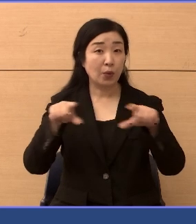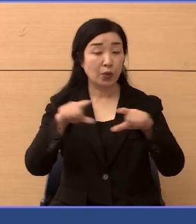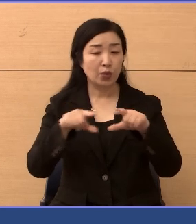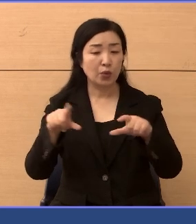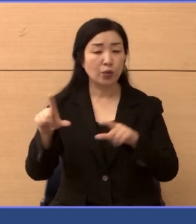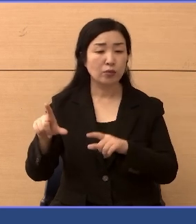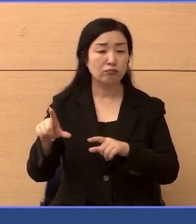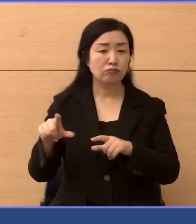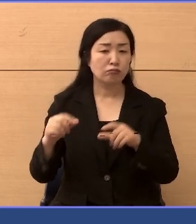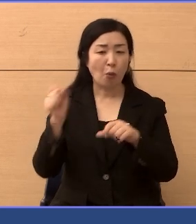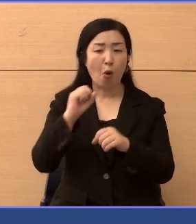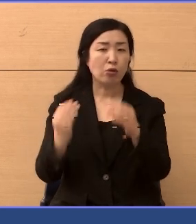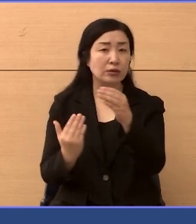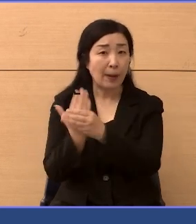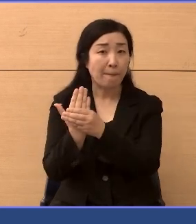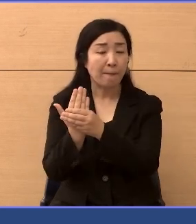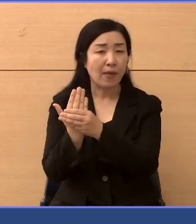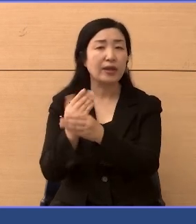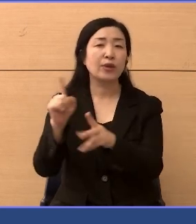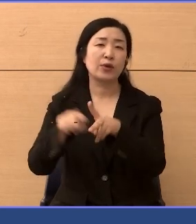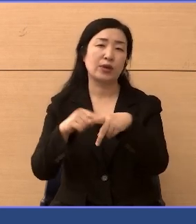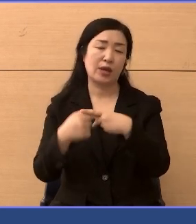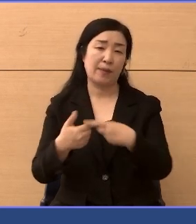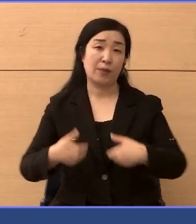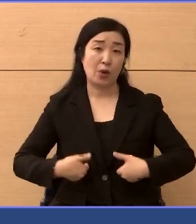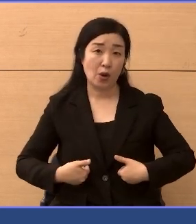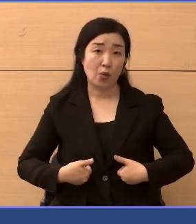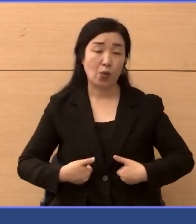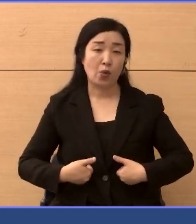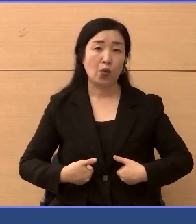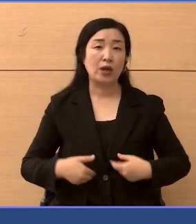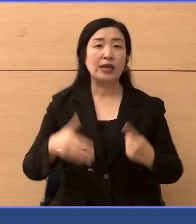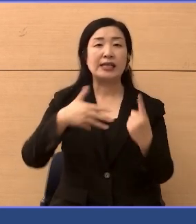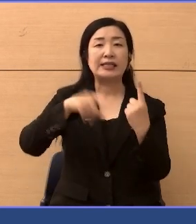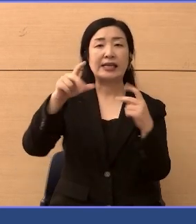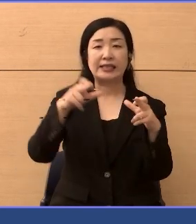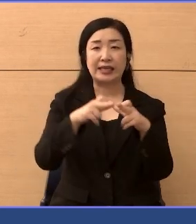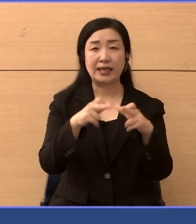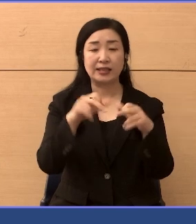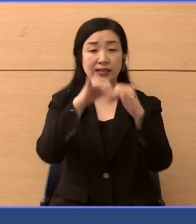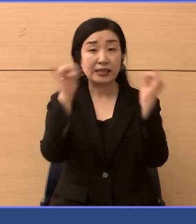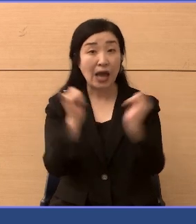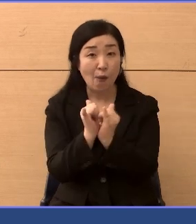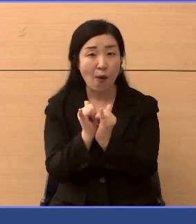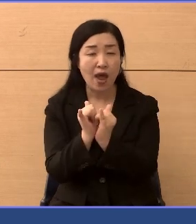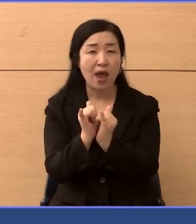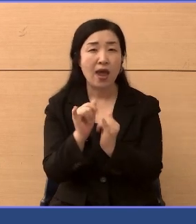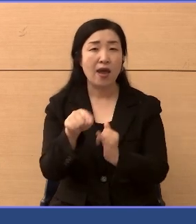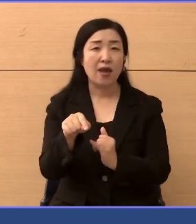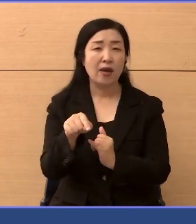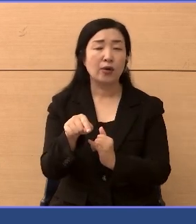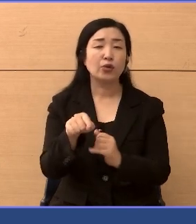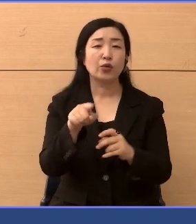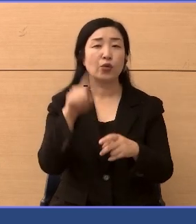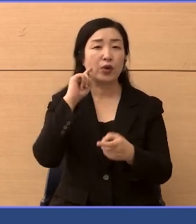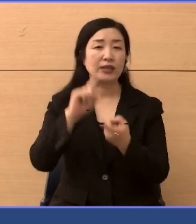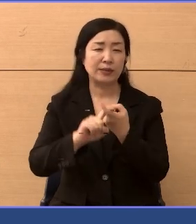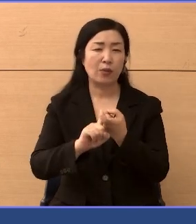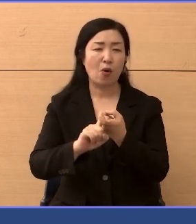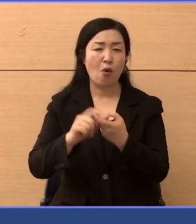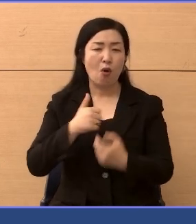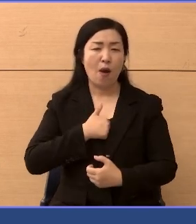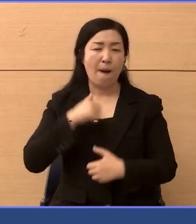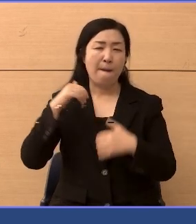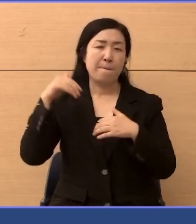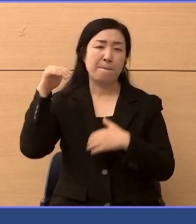어떤 By 상황에 that I 대해서 mean 이해할 필요가 있습니다. social 그리고 또 isolation, 1차 및 low 2차 장애가 같이 오는데요. self-esteem, 사회적인 어떤 the 것도 mental 이래 health 되고요. issues that 자존감도 떨어질